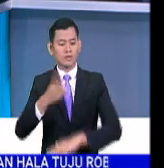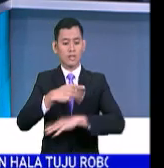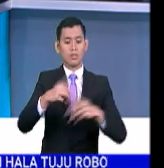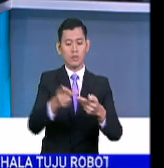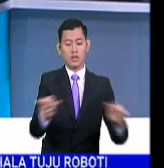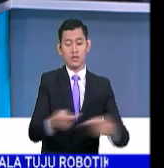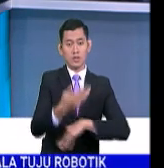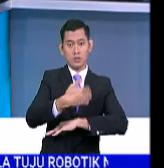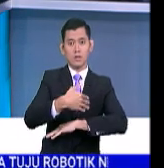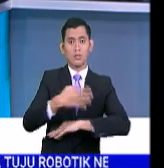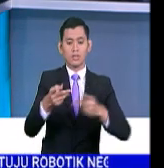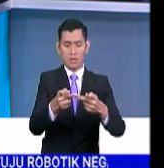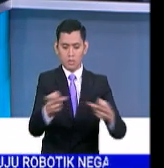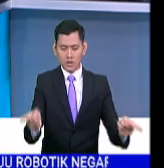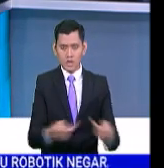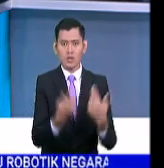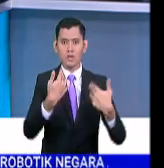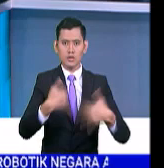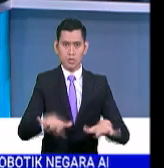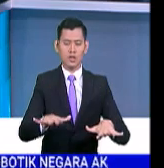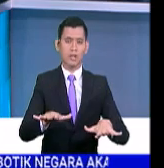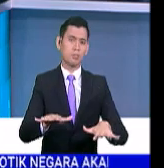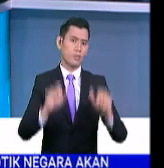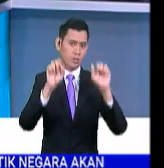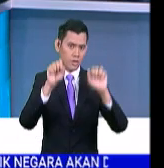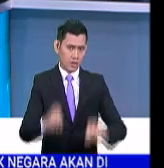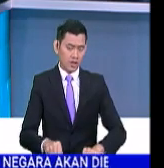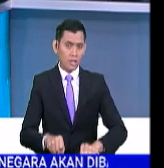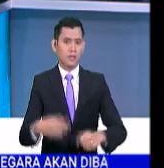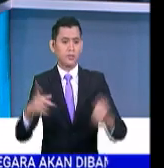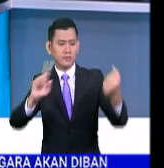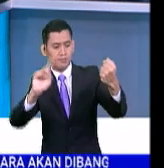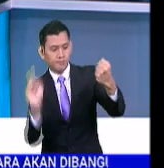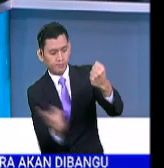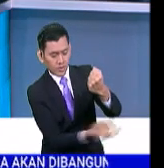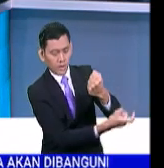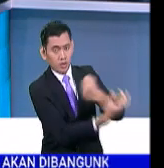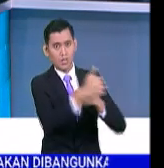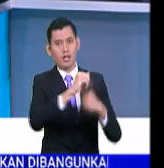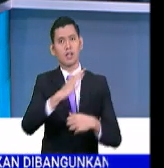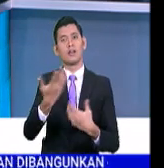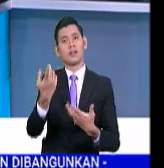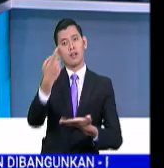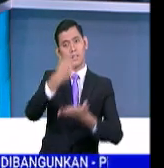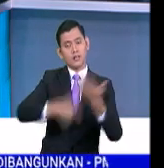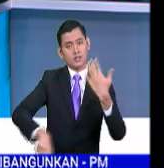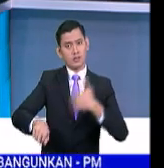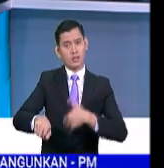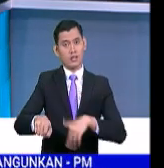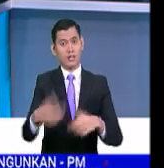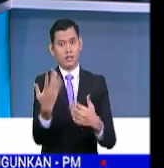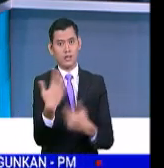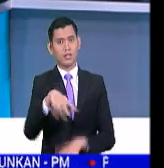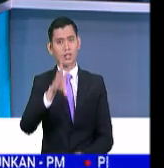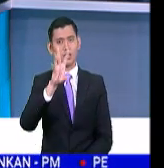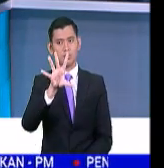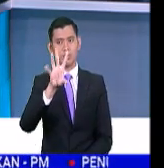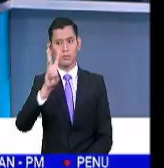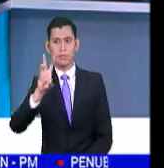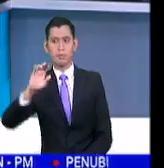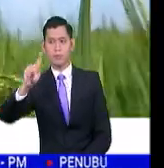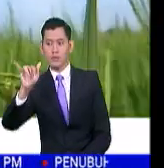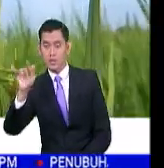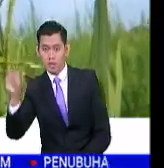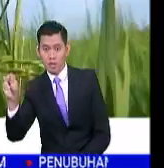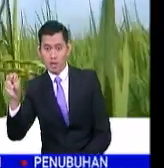dan 37% telah dituai dengan purata hasil sekitar 5.3 tan per hektar. Penuaian padi